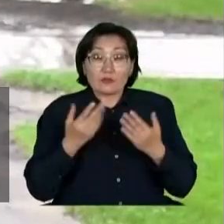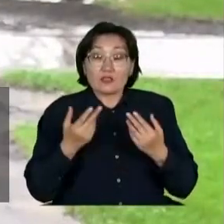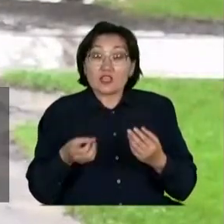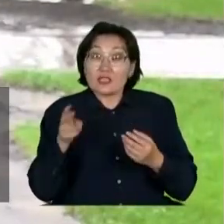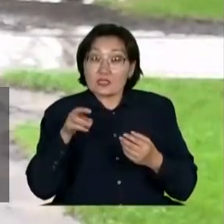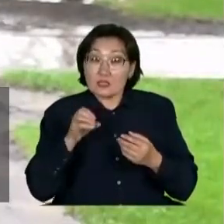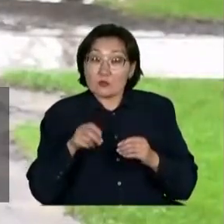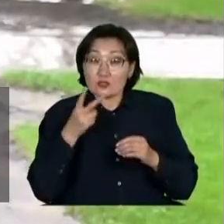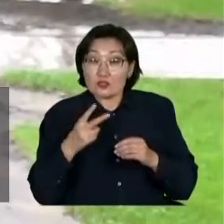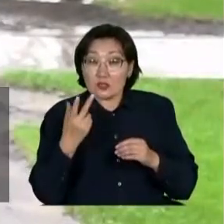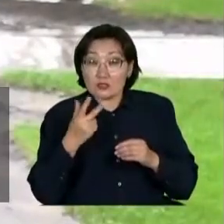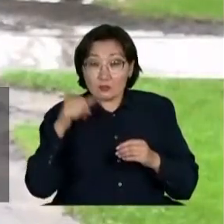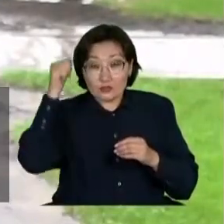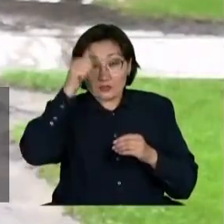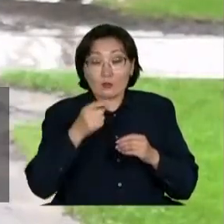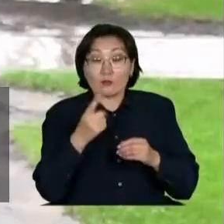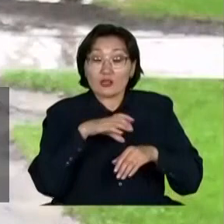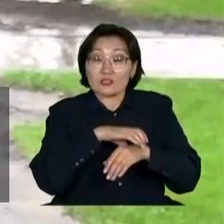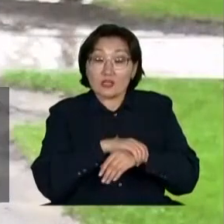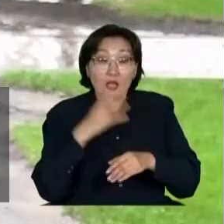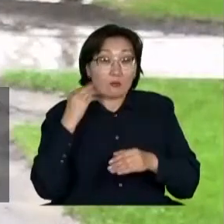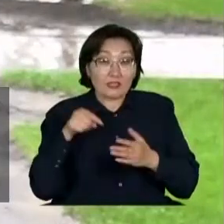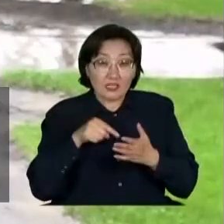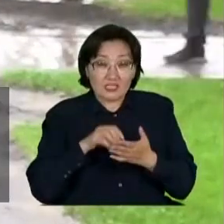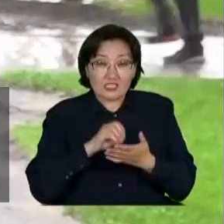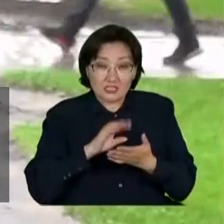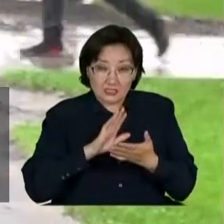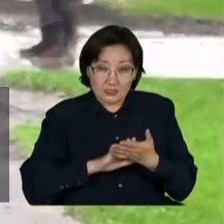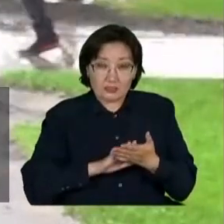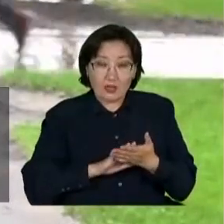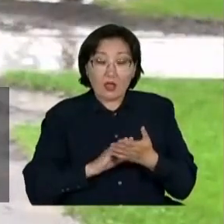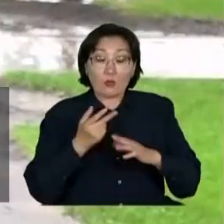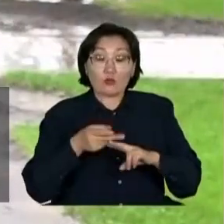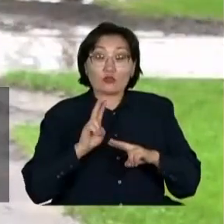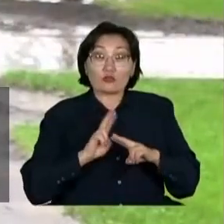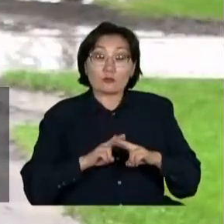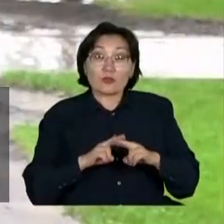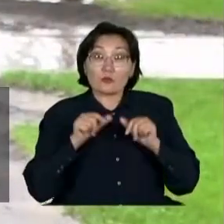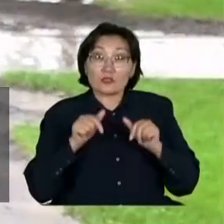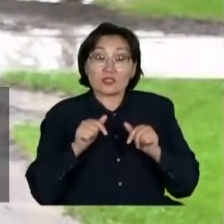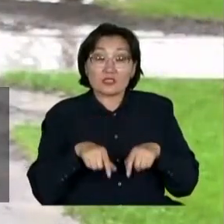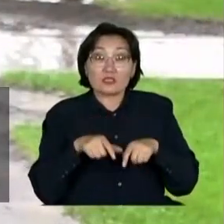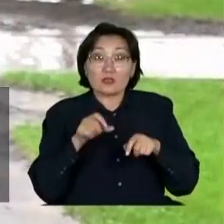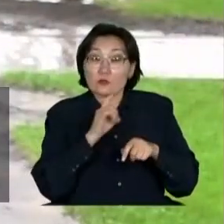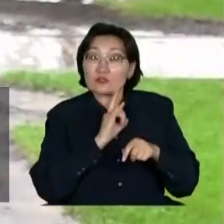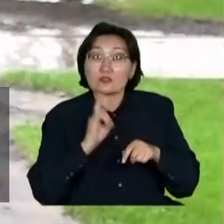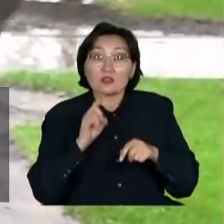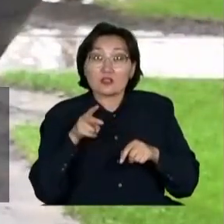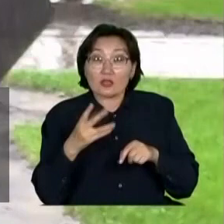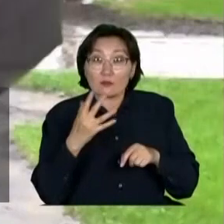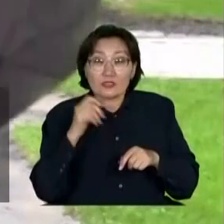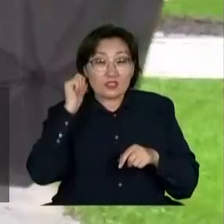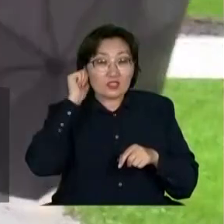Сонымен қатар 2023 жылы бір факт Алматы қаласында орын алды. Бұл жерде азаматша 2005 жылғы